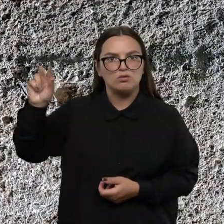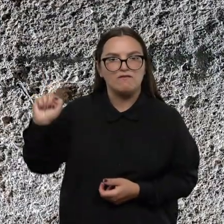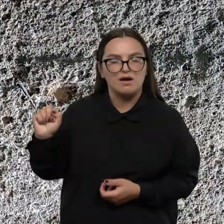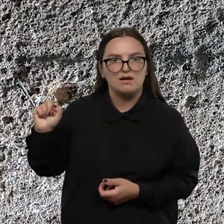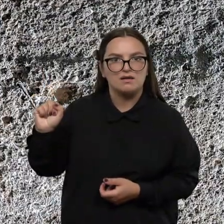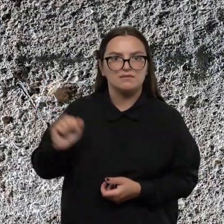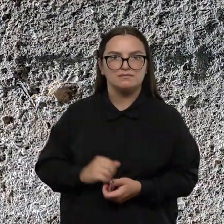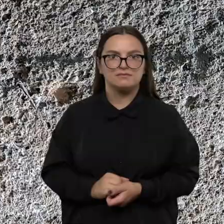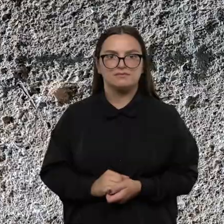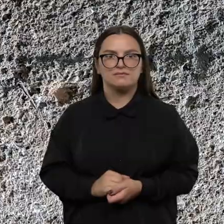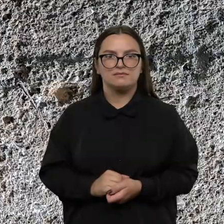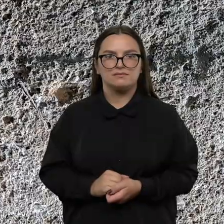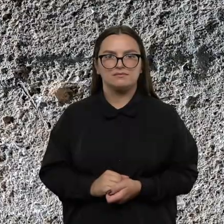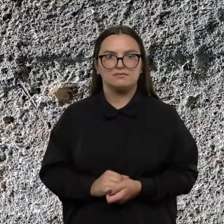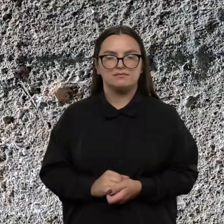Deltuva.